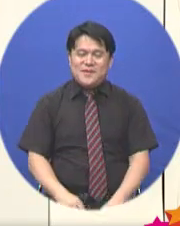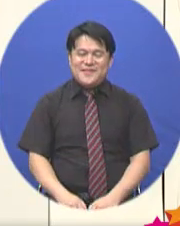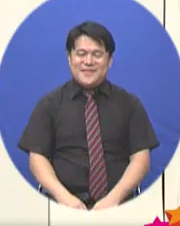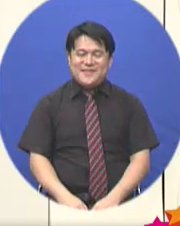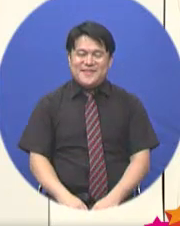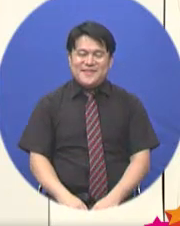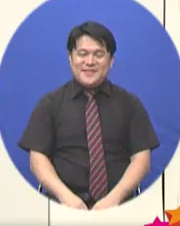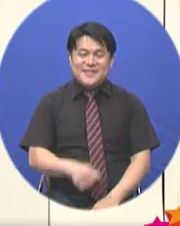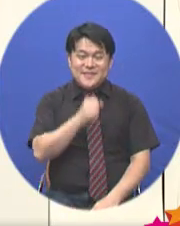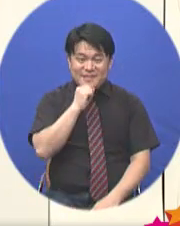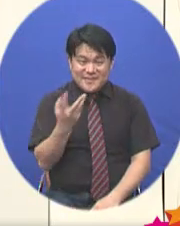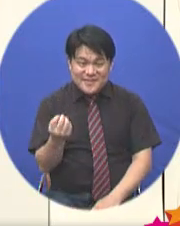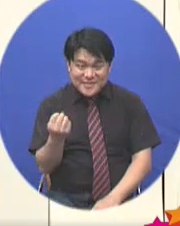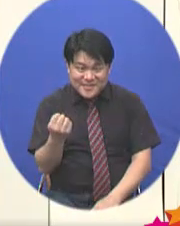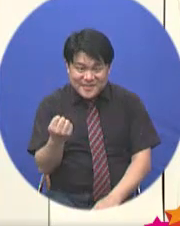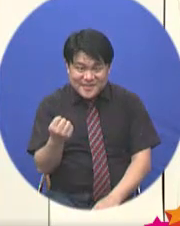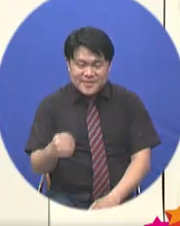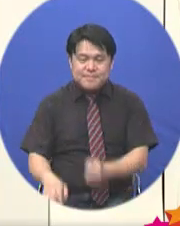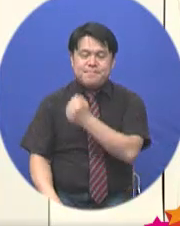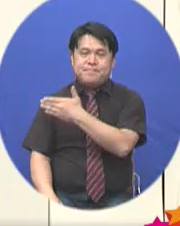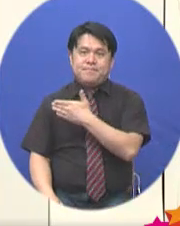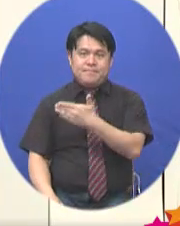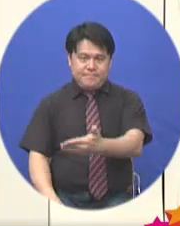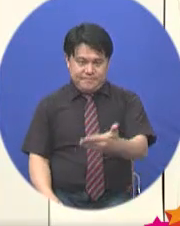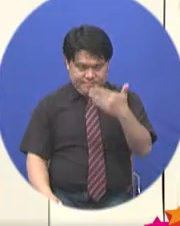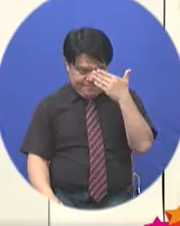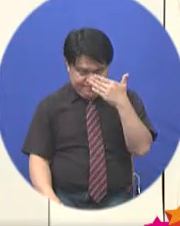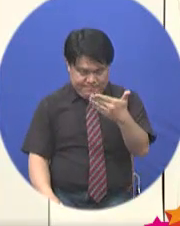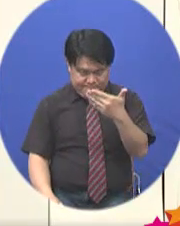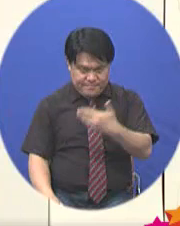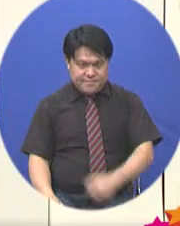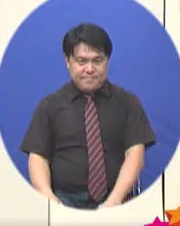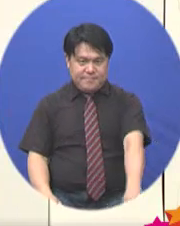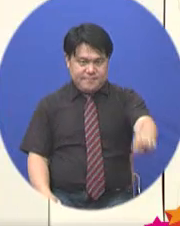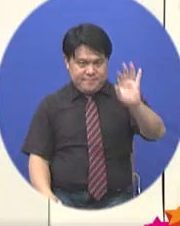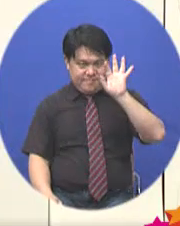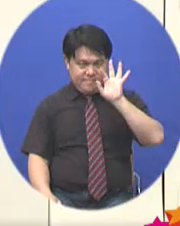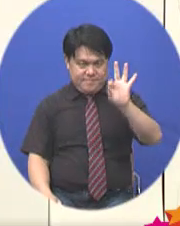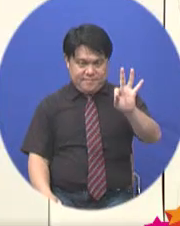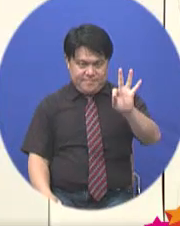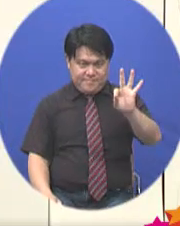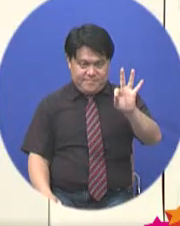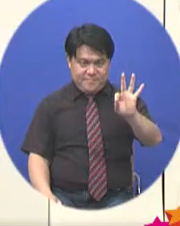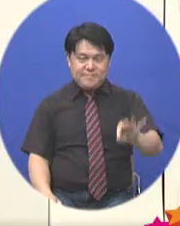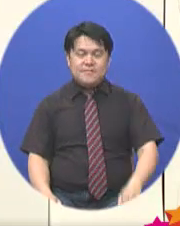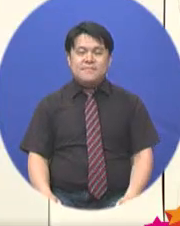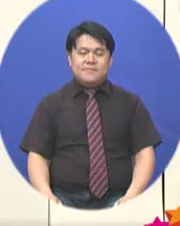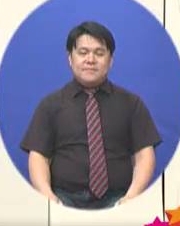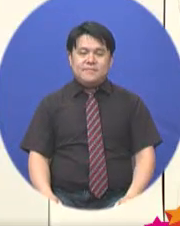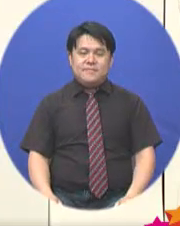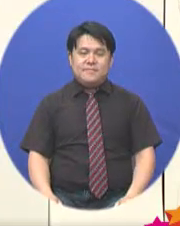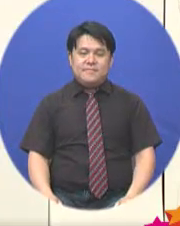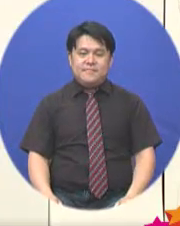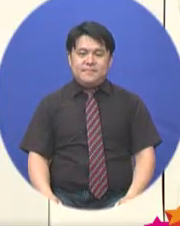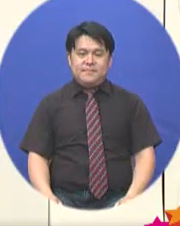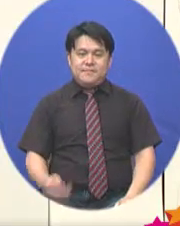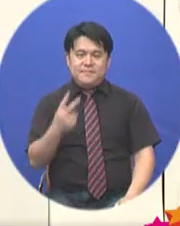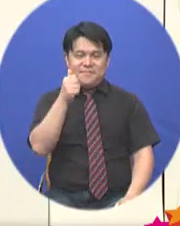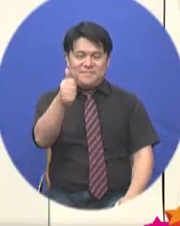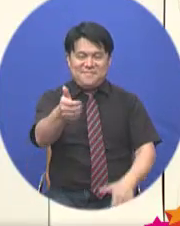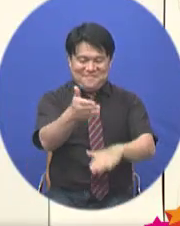네. 지면 씨 점수는요. 9점, 9점, 9점. 보너스 10점. 네.